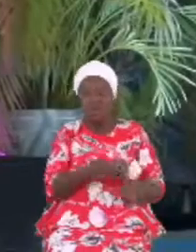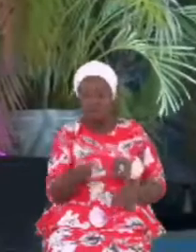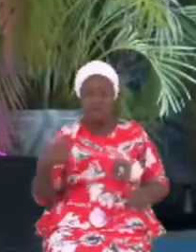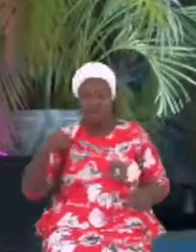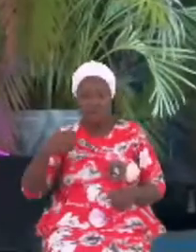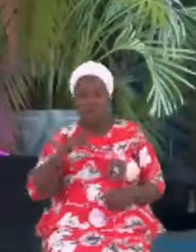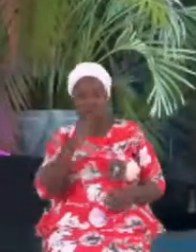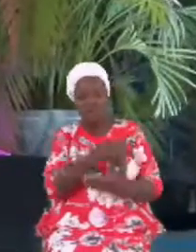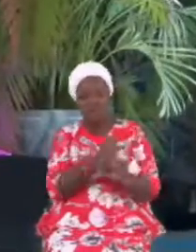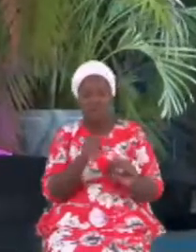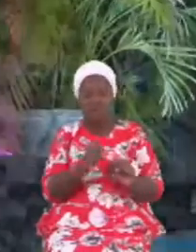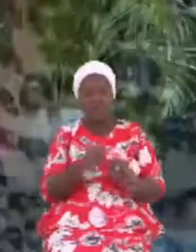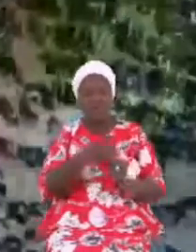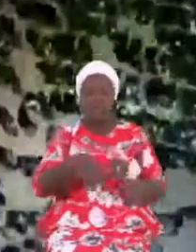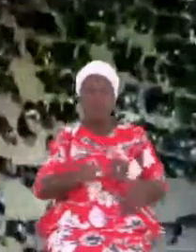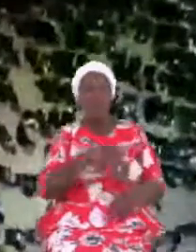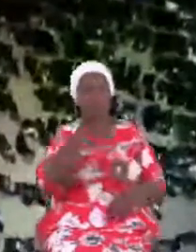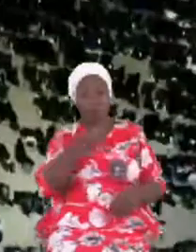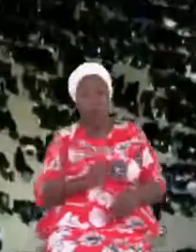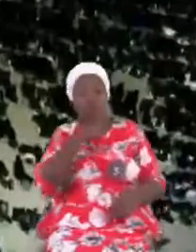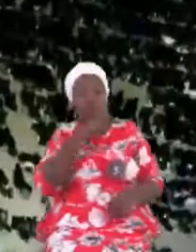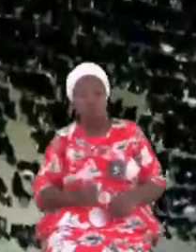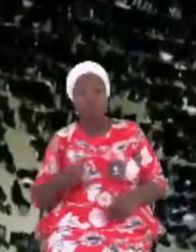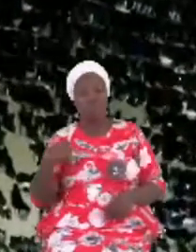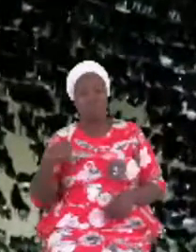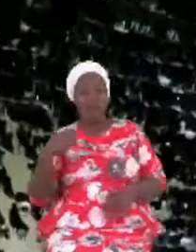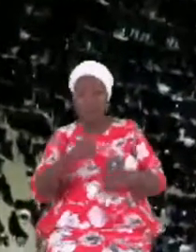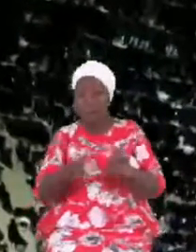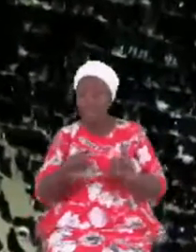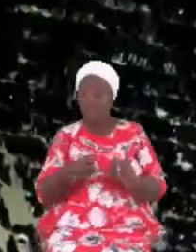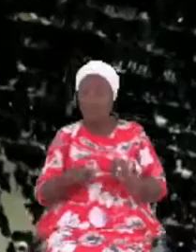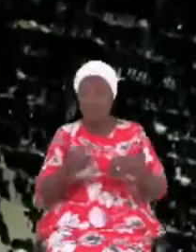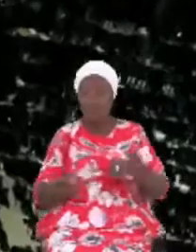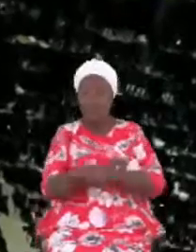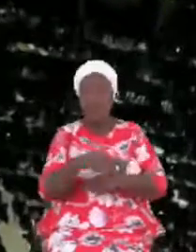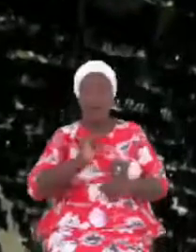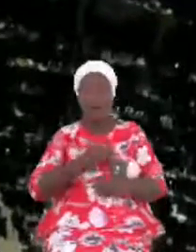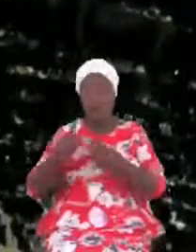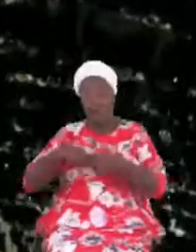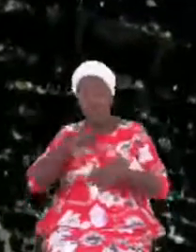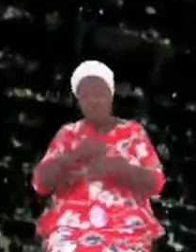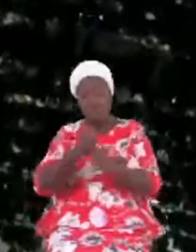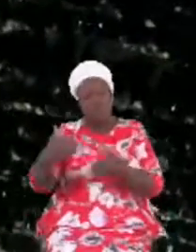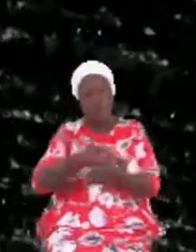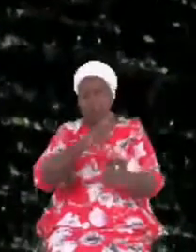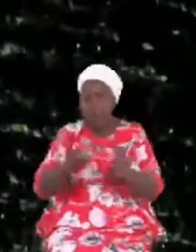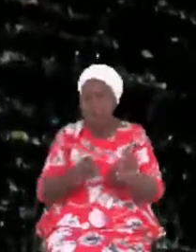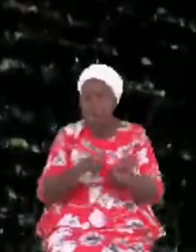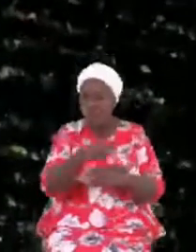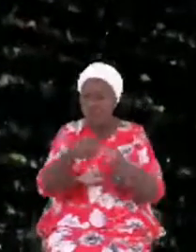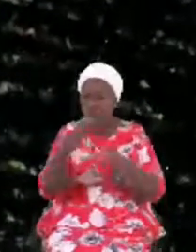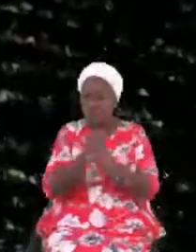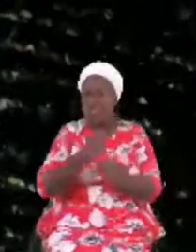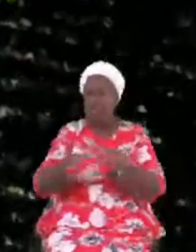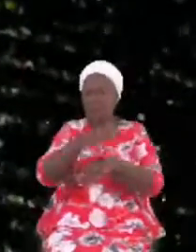Ces habits ne sont pas sauvés. Ce sont les anciens habits. Mais aujourd'hui, nos cœurs sont rendus nouveaux. Mais quand nous